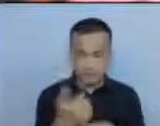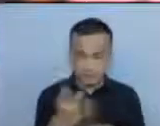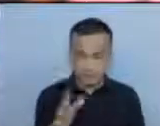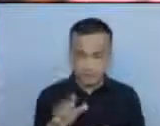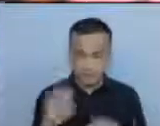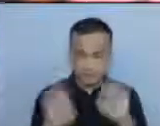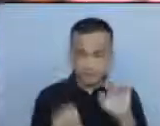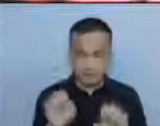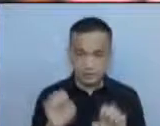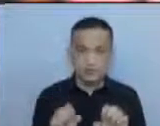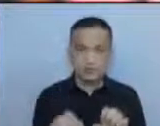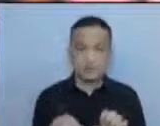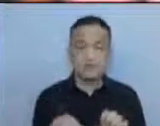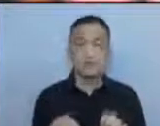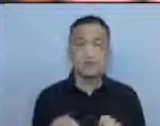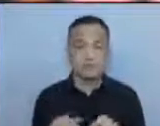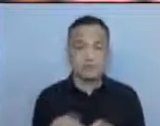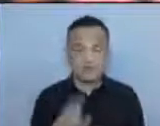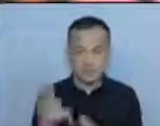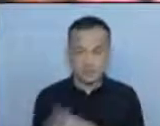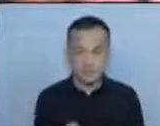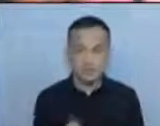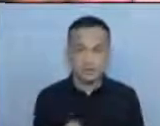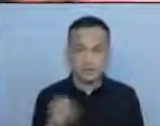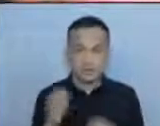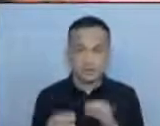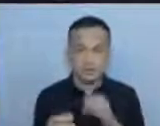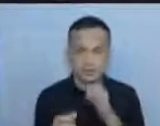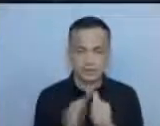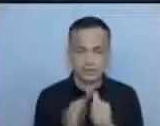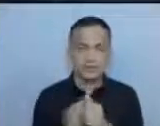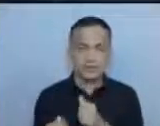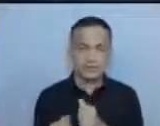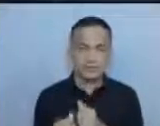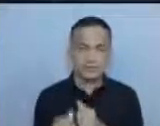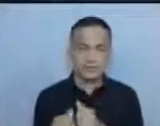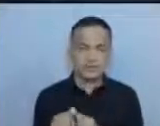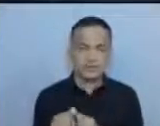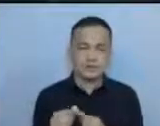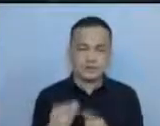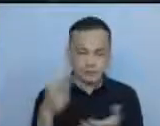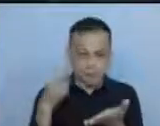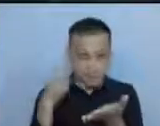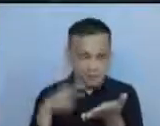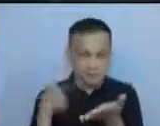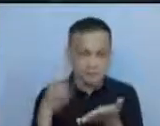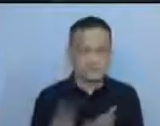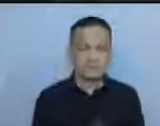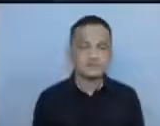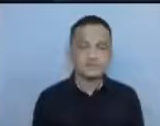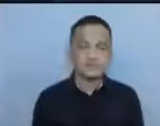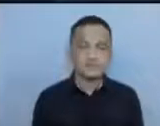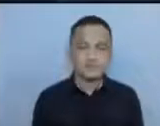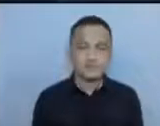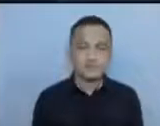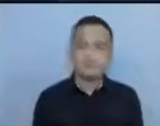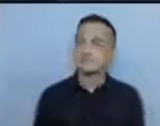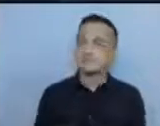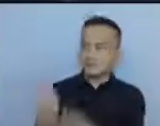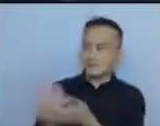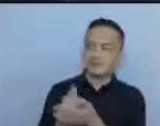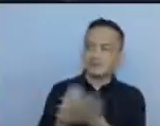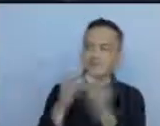sila makasama dito kung hindi sila pumasa sa validation. Sa nasabing tulong ay malaki ang pasasalamat ni